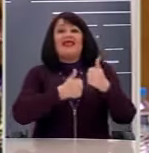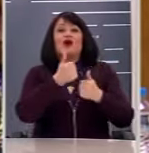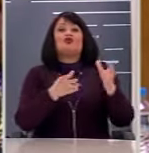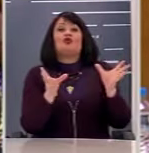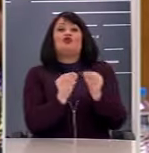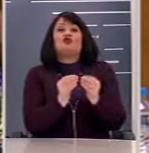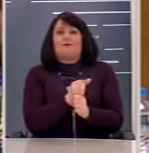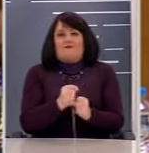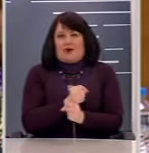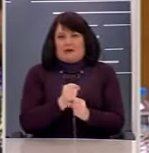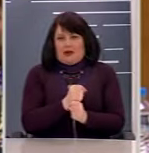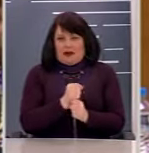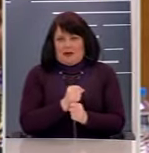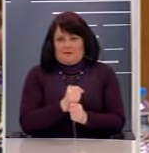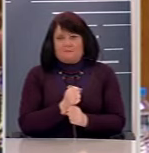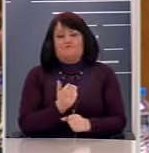φαρμάκων.